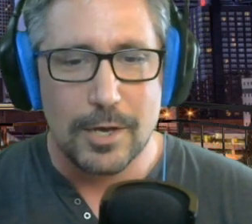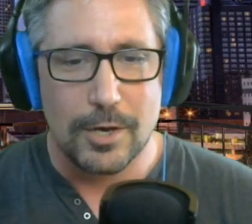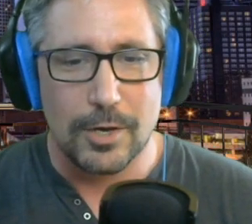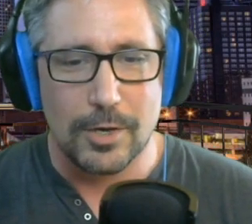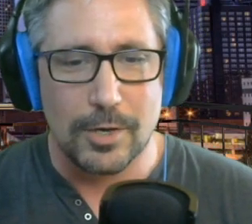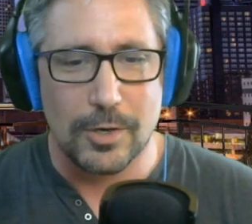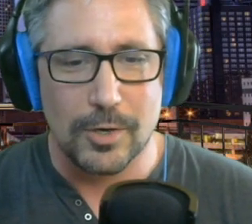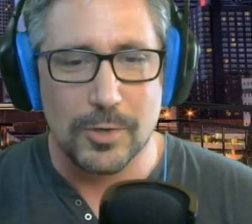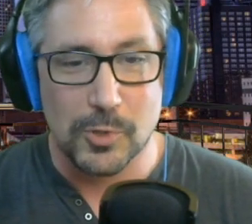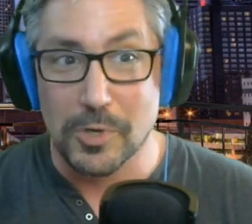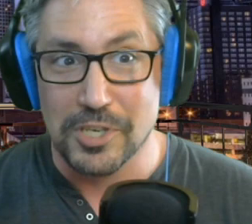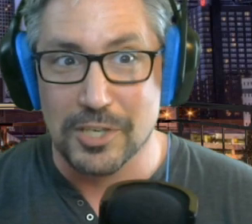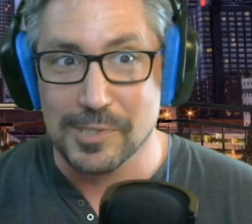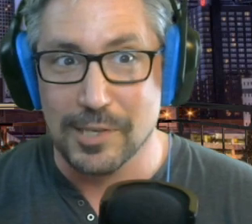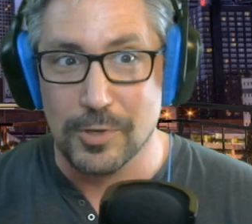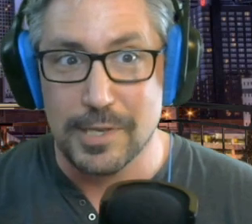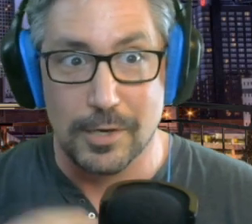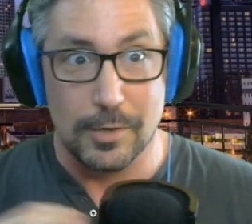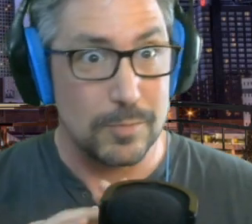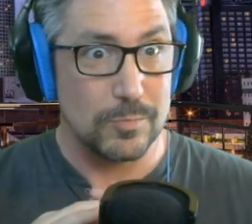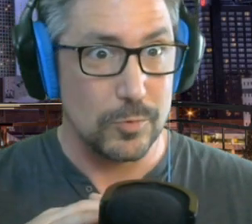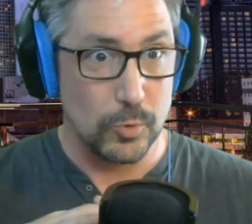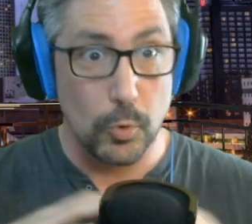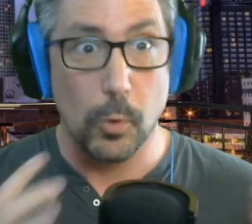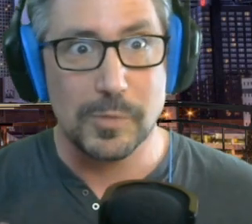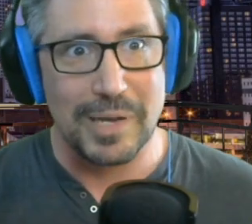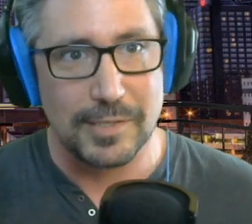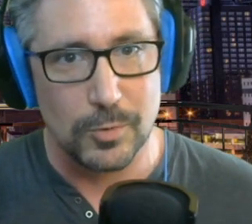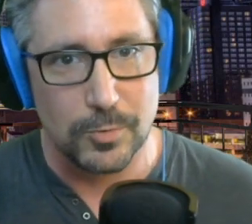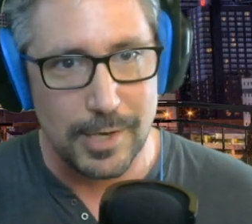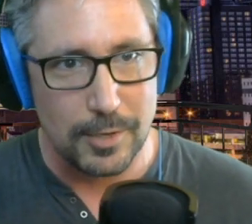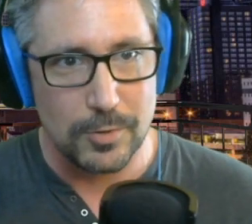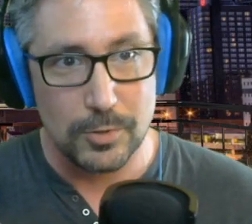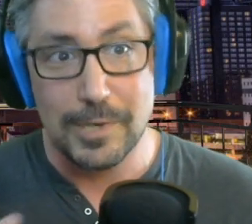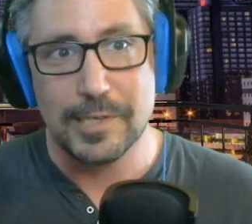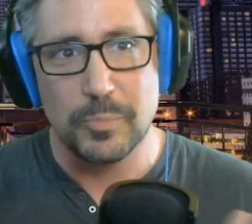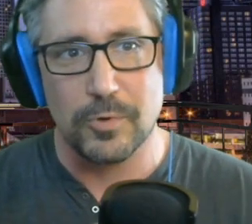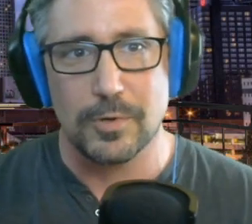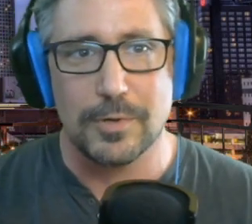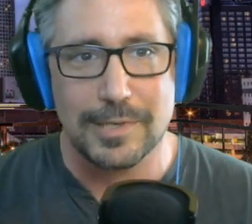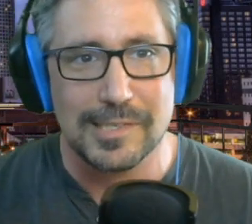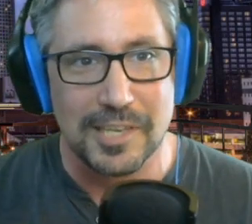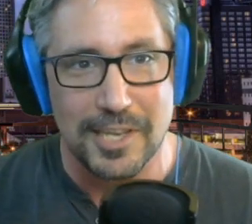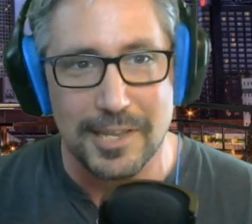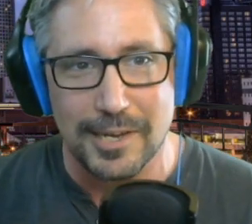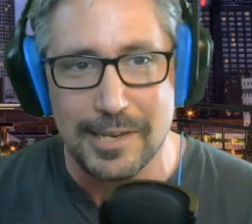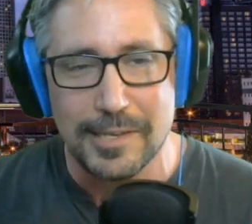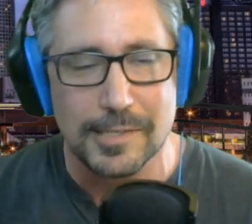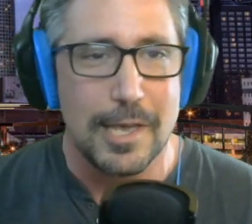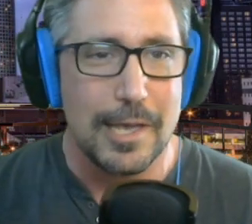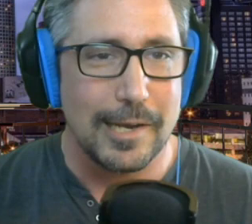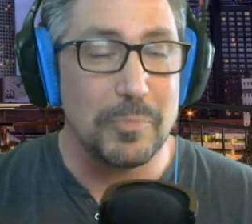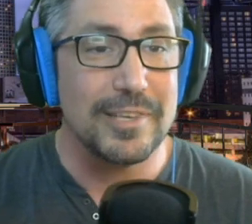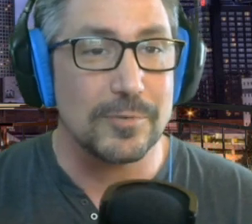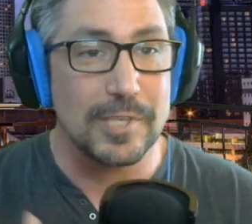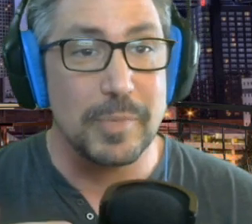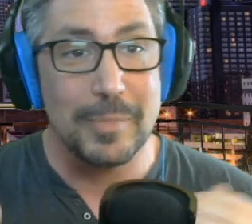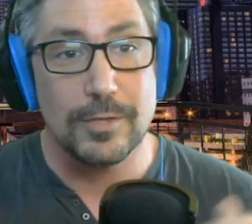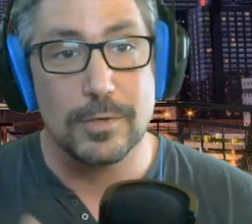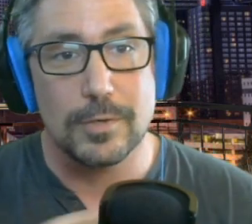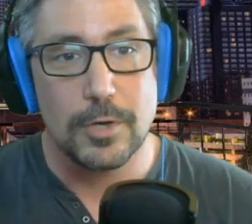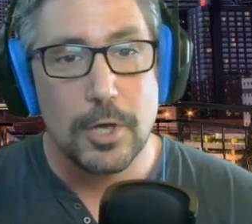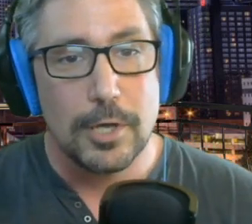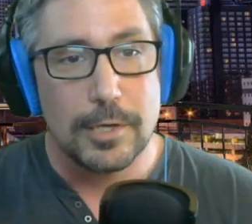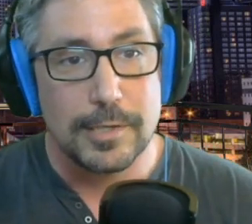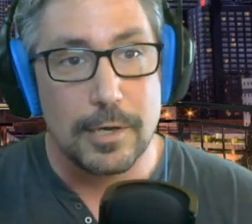Et ce soir, j'ai la chance d'accueillir une grosse partie, en tout cas, de l'équipe qui se cache derrière Helix, l'application qui